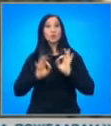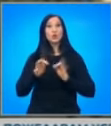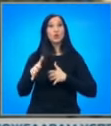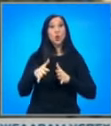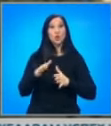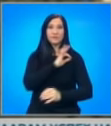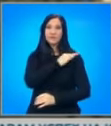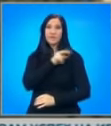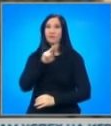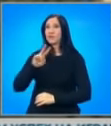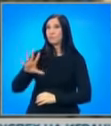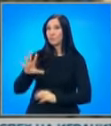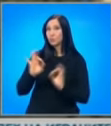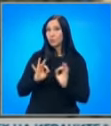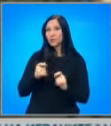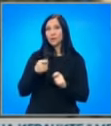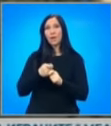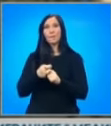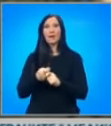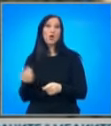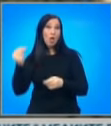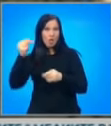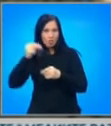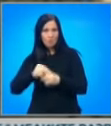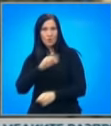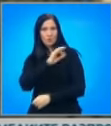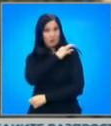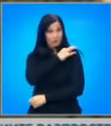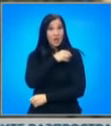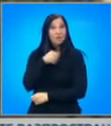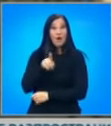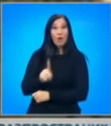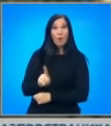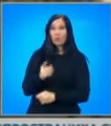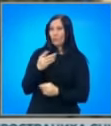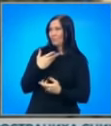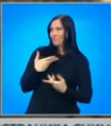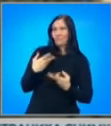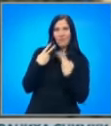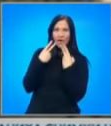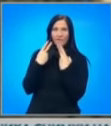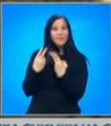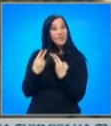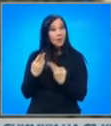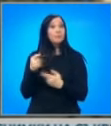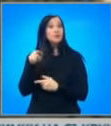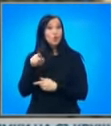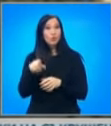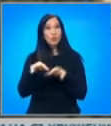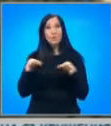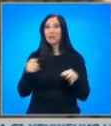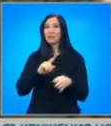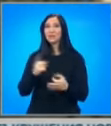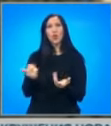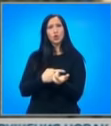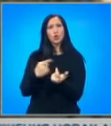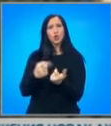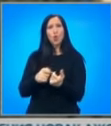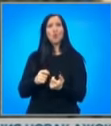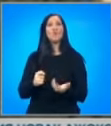а 25% са си поставили бустерна доза. Това, което ние забелязахме, е, че тук мерките не са чак